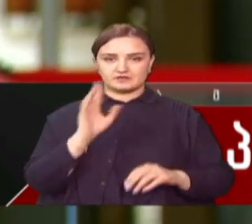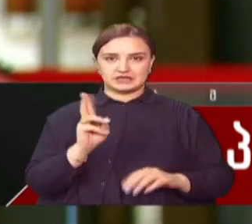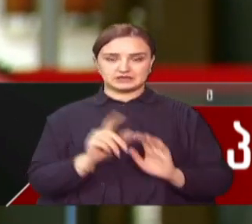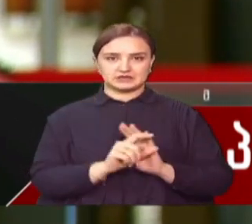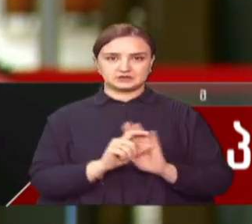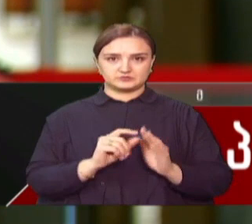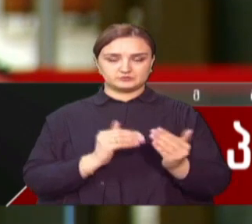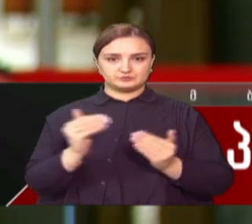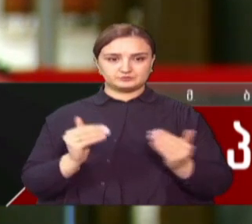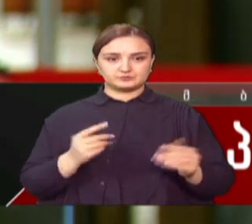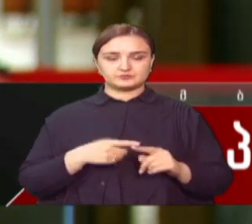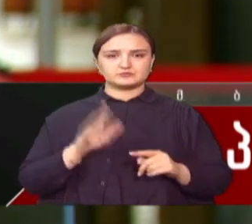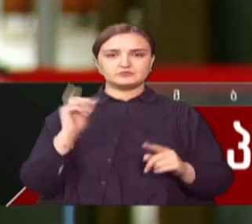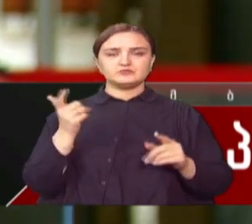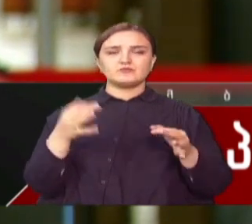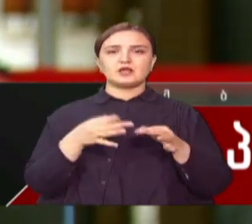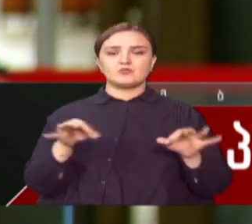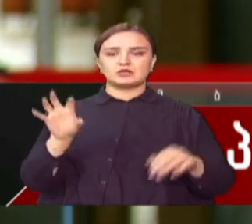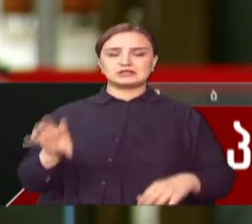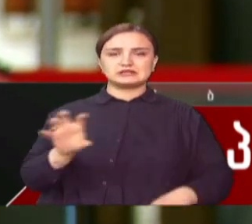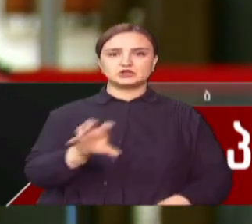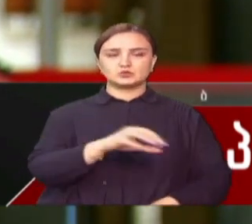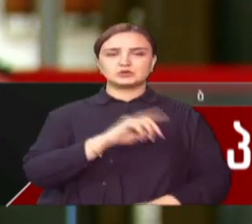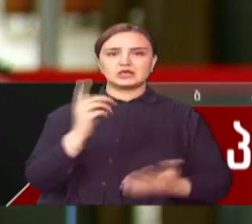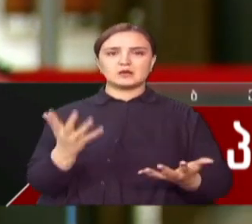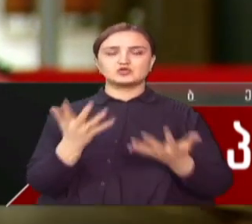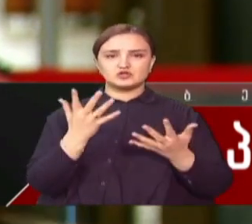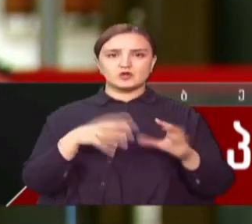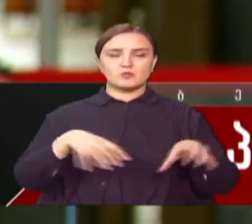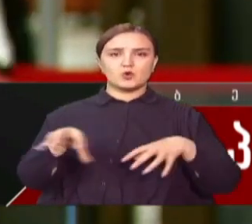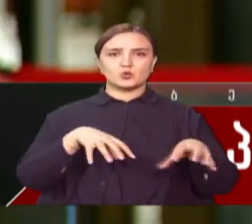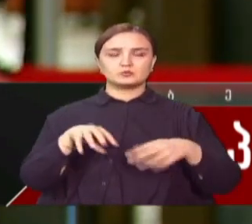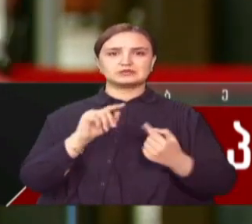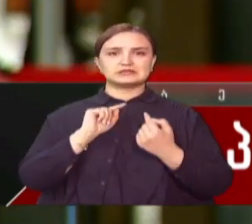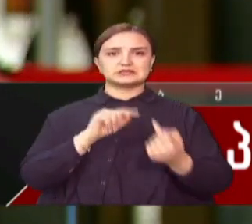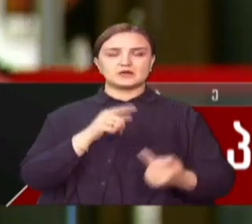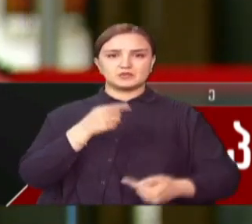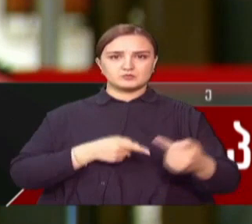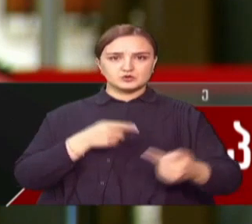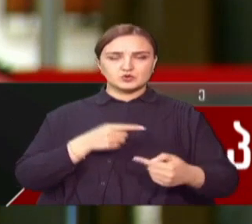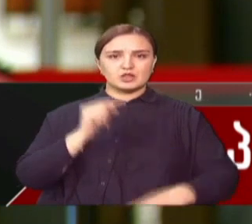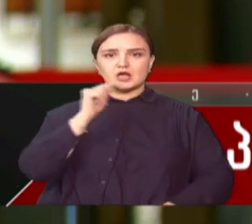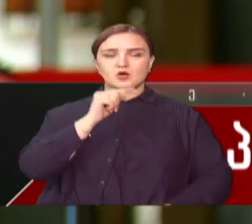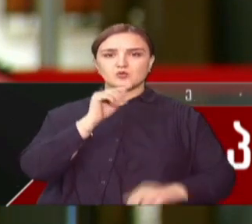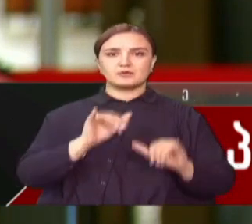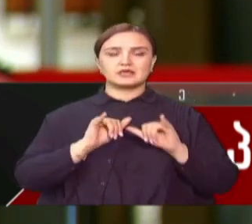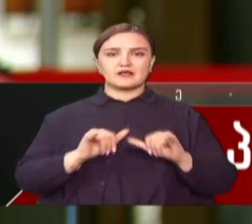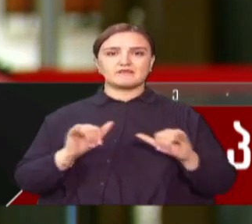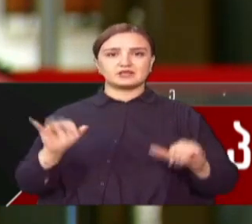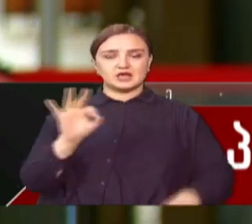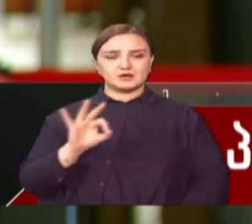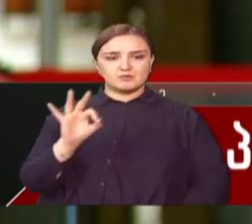ქვეყნებზე. იქნება ეს დემოკრატიული ინსტიტუტები, გამჭვირვალობა, კორუფციის წინააღმდეგ ბრძოლა, ეკონომიკის განვითარების